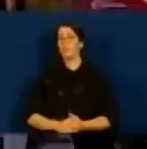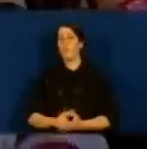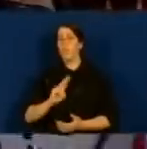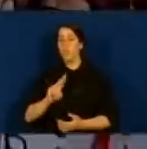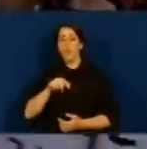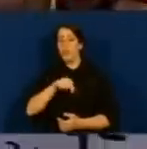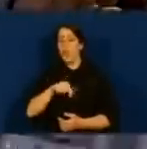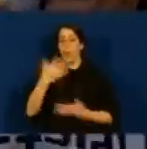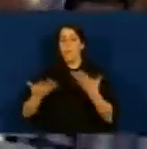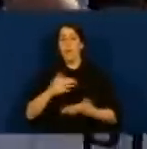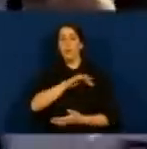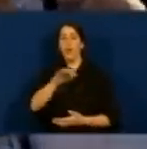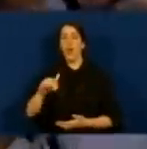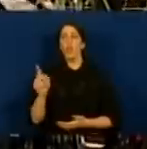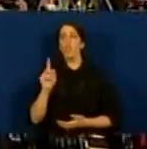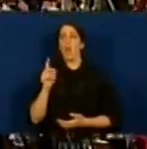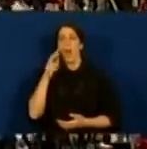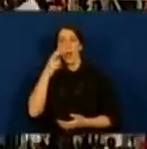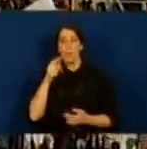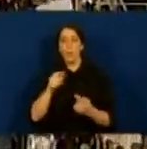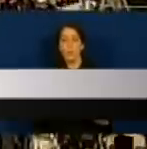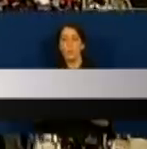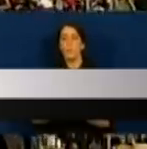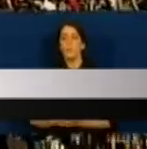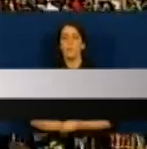tax-xogħol. Għalxinu l-aktar rizultat konkret?